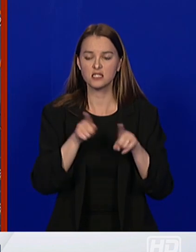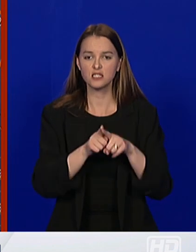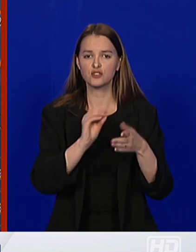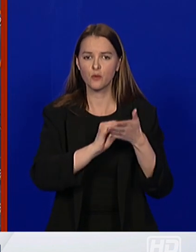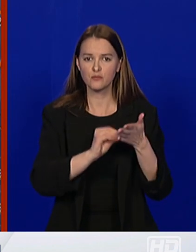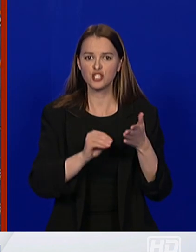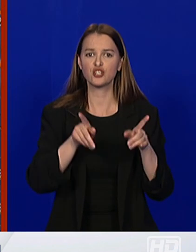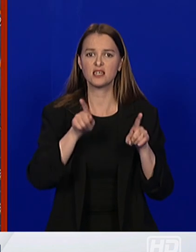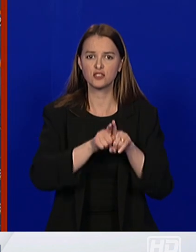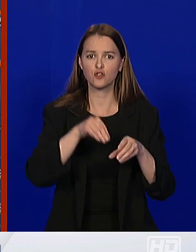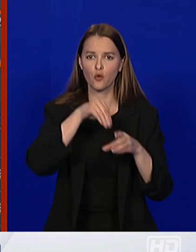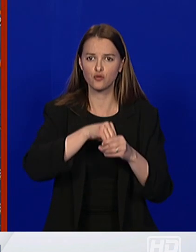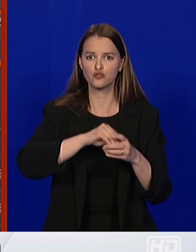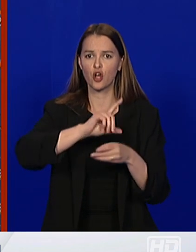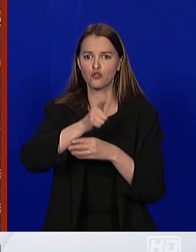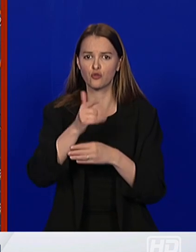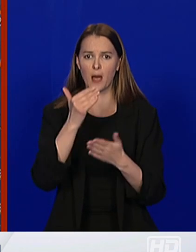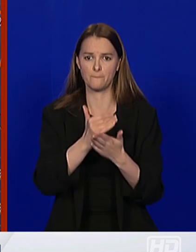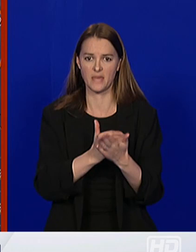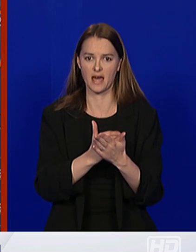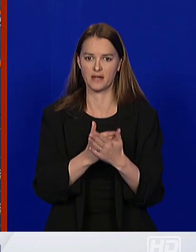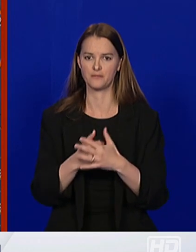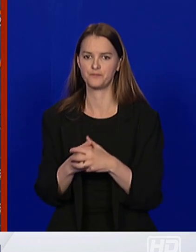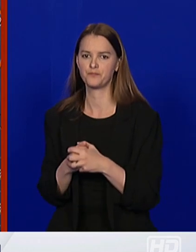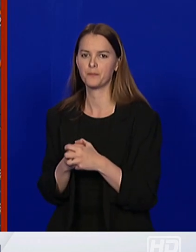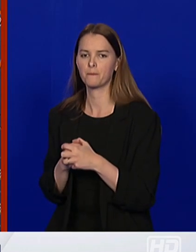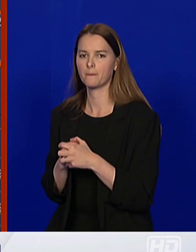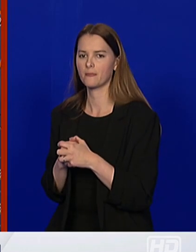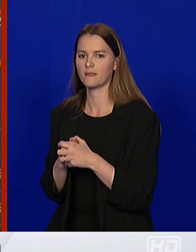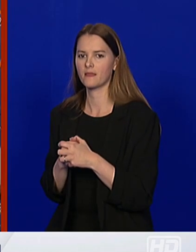ono što smo provozili. Znači nisu pravo upitno bez obzira na stvari.